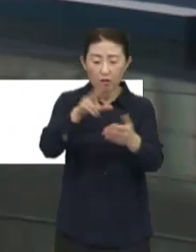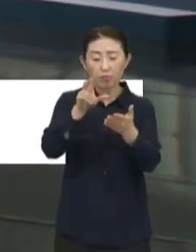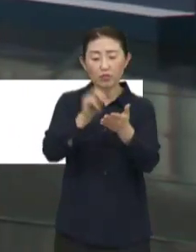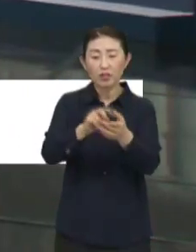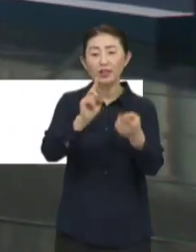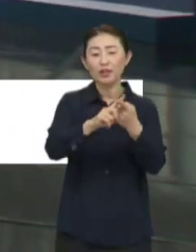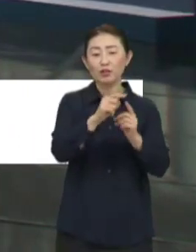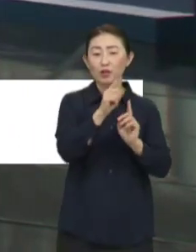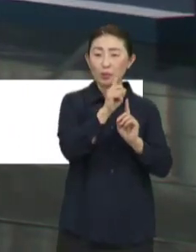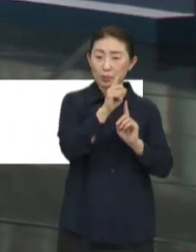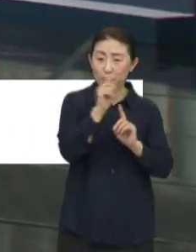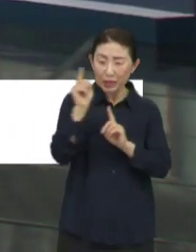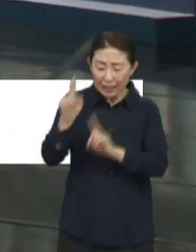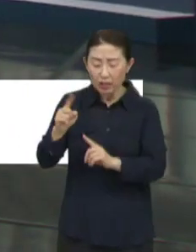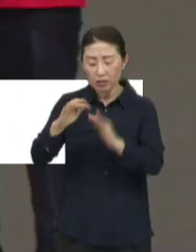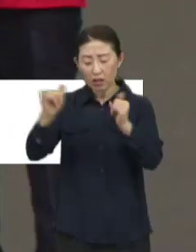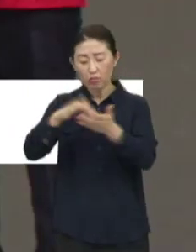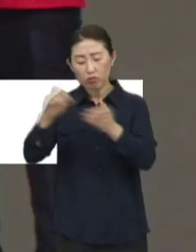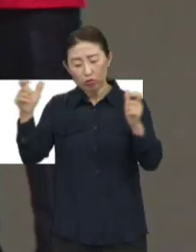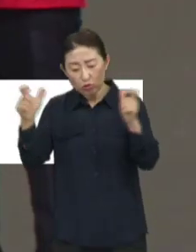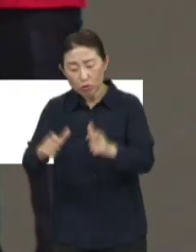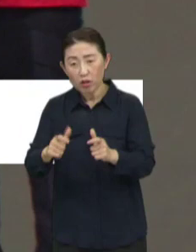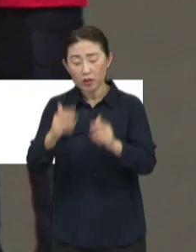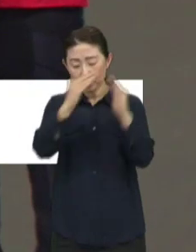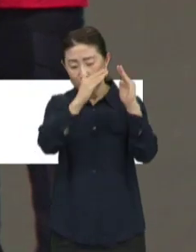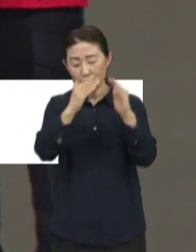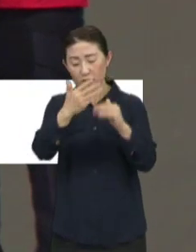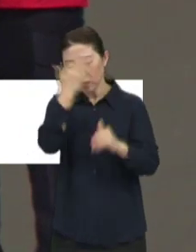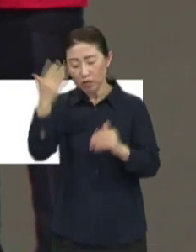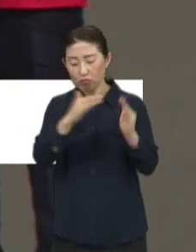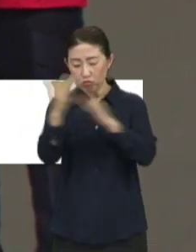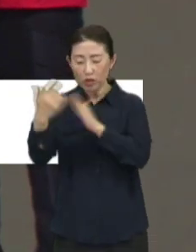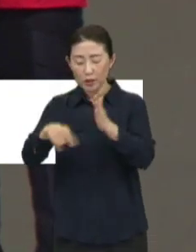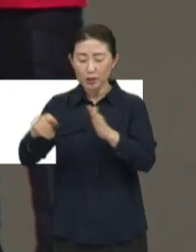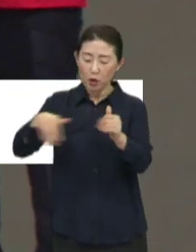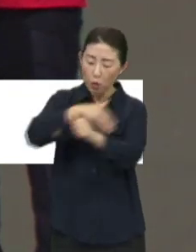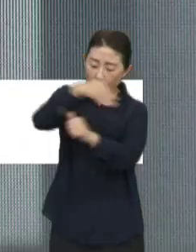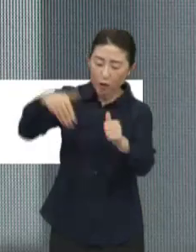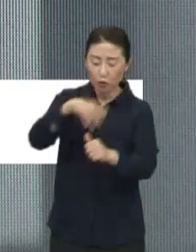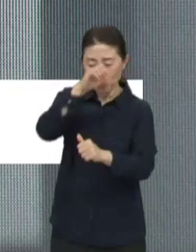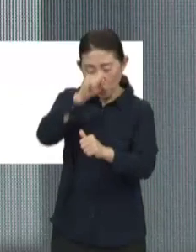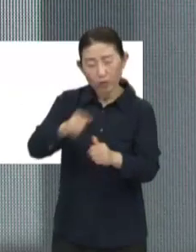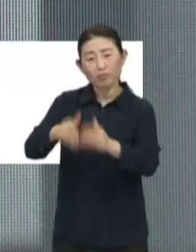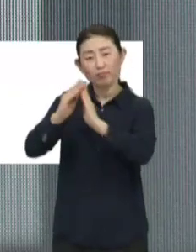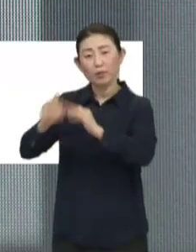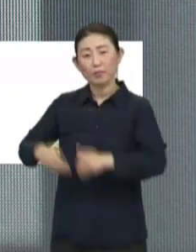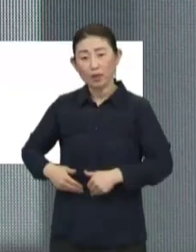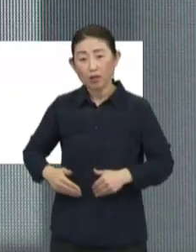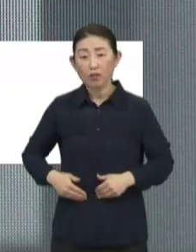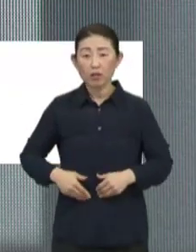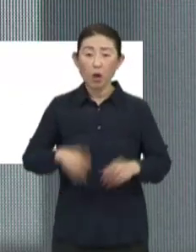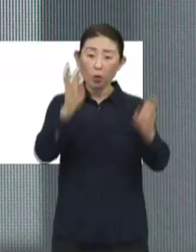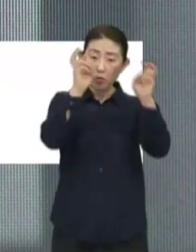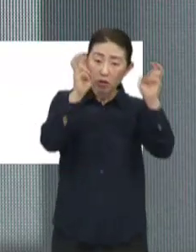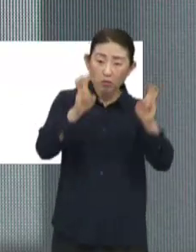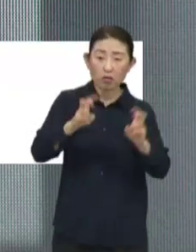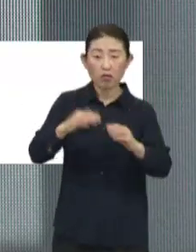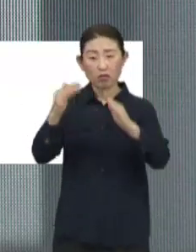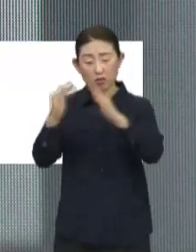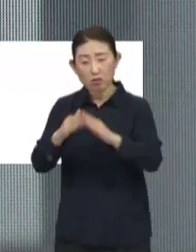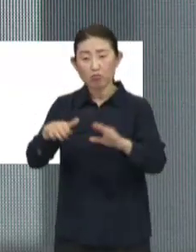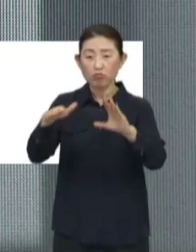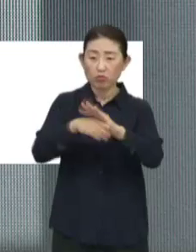이정만 후보는 인구 감소와 청년 유출을 막기 위한 인프라 구축을 강조했고 직장, 주거, 문화,